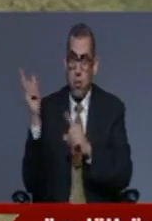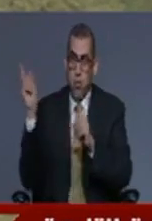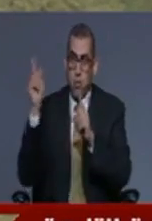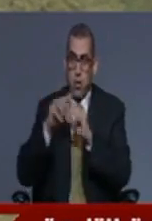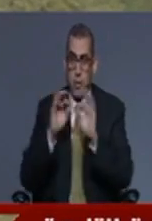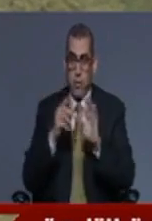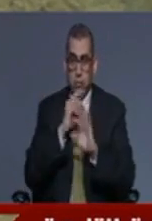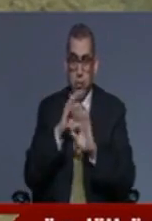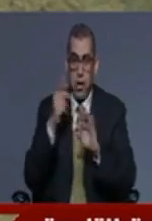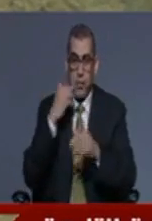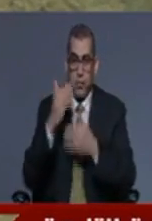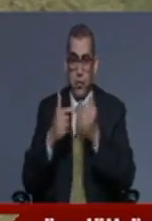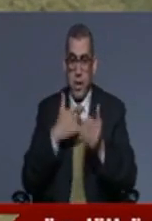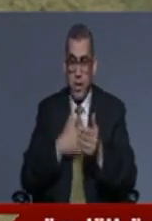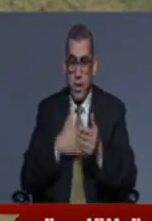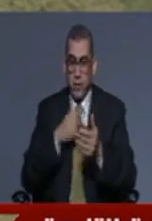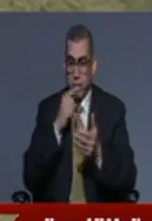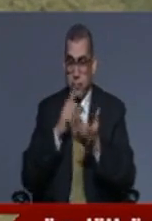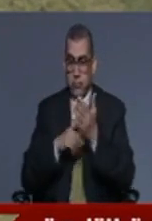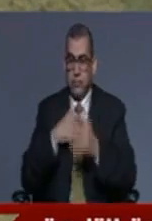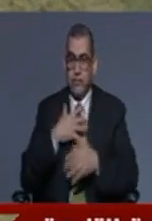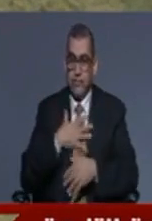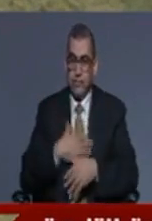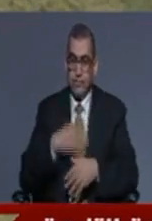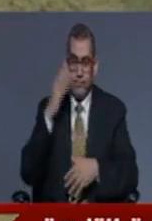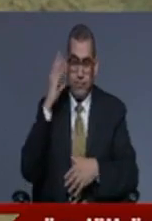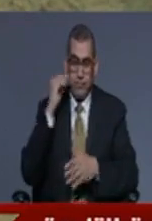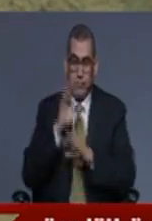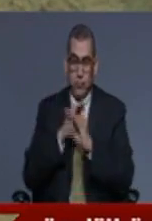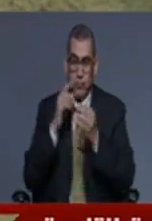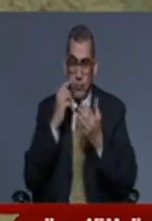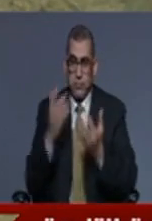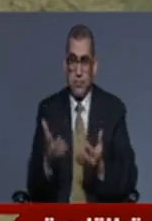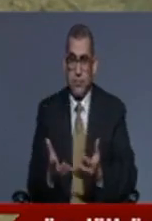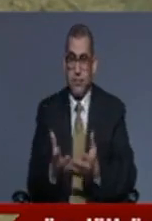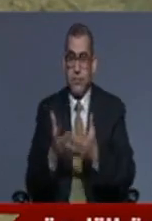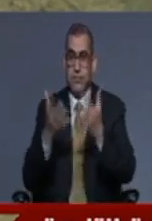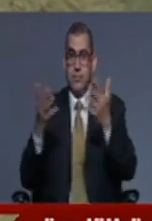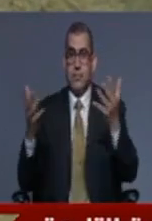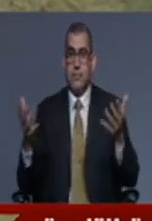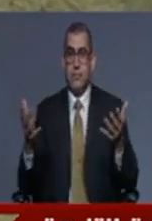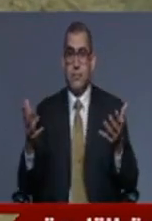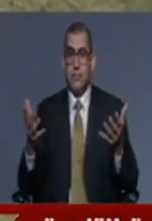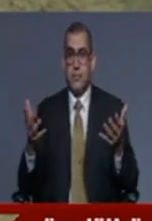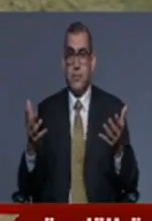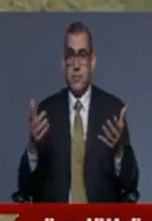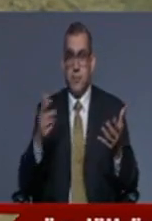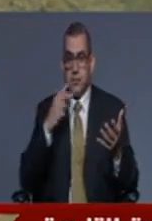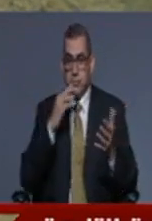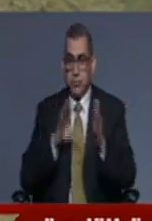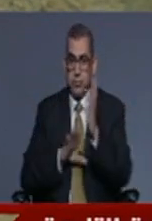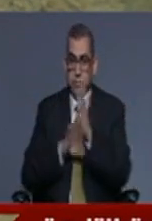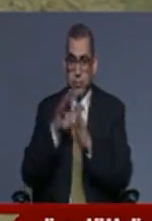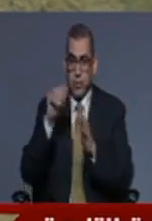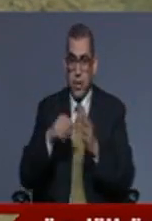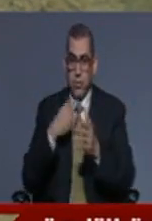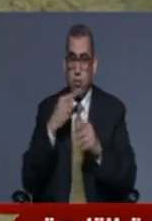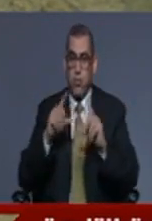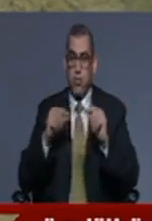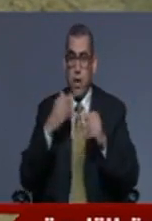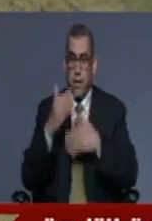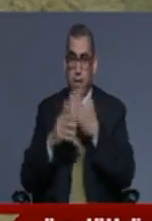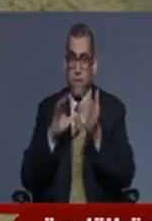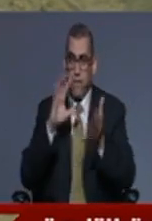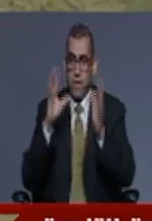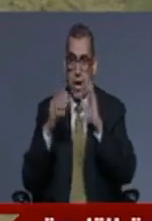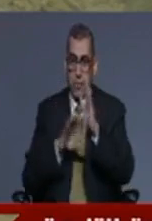بأنفسنا ولأنفسنا، والذي ستزدهر أو ستؤثر نتائجه الإيجابية على العالم بأكمله. أنا